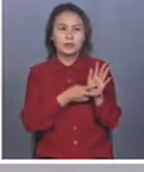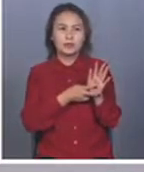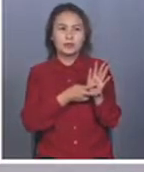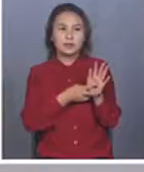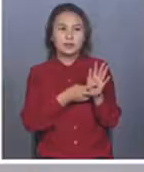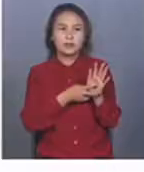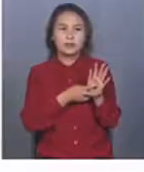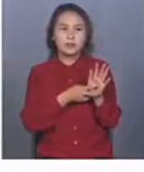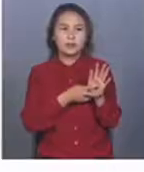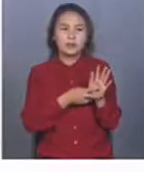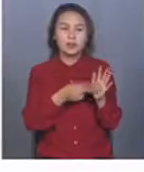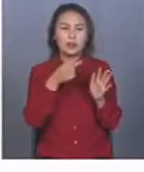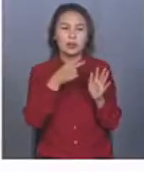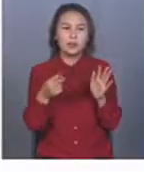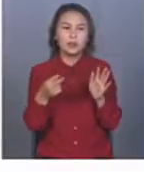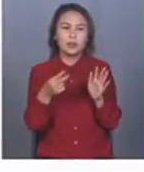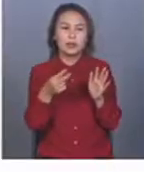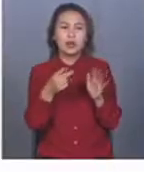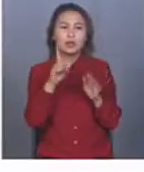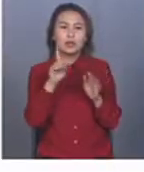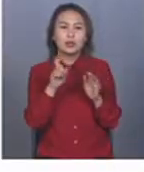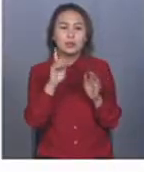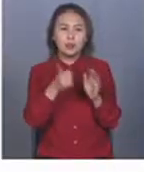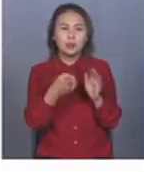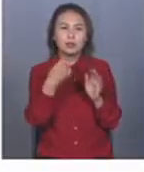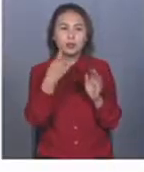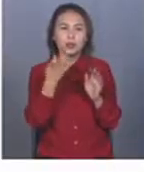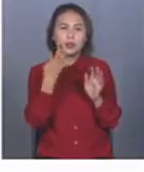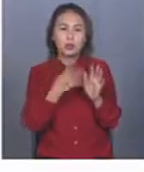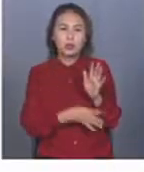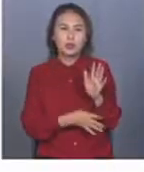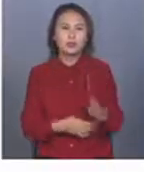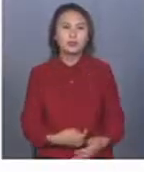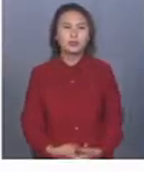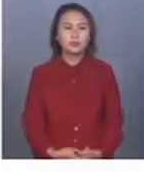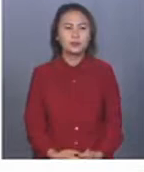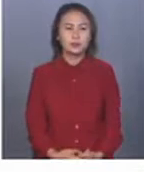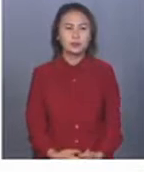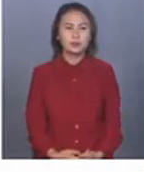көбейтемін. 170 көбейту 7 тең болады 1190 теңге.